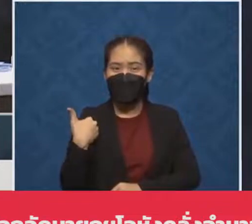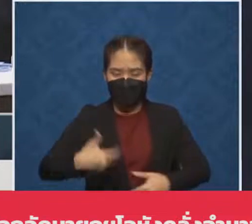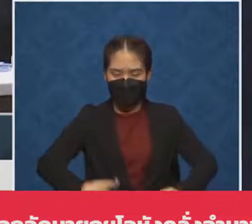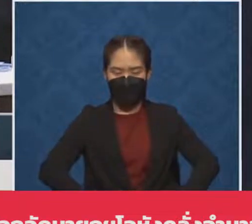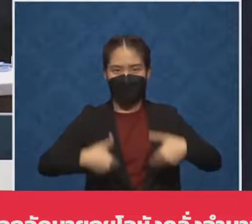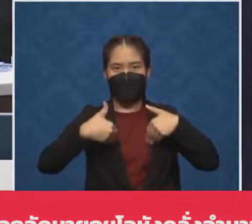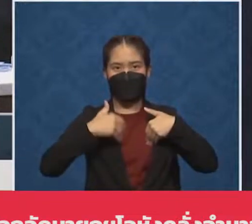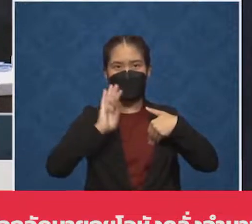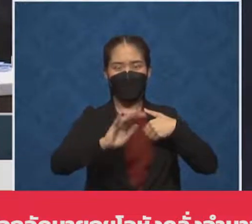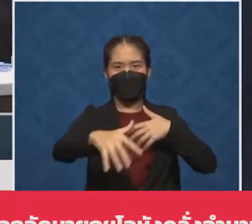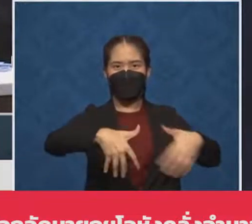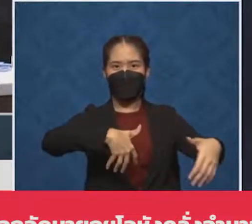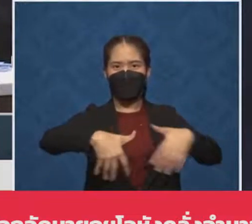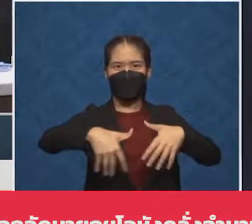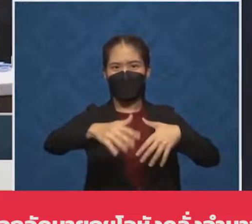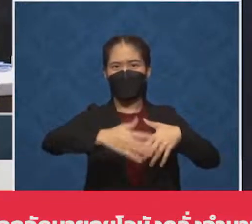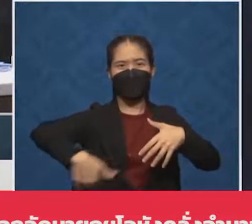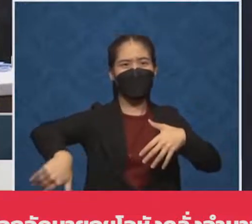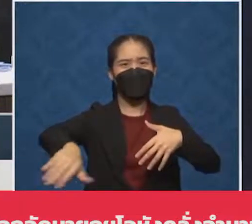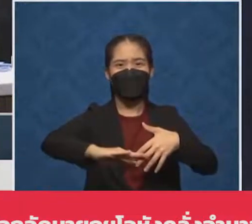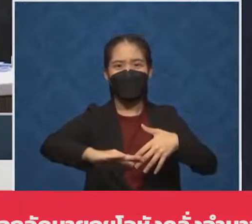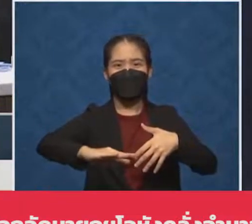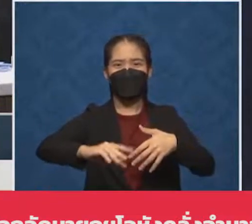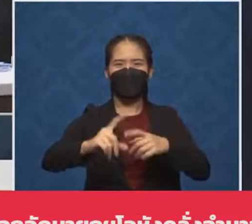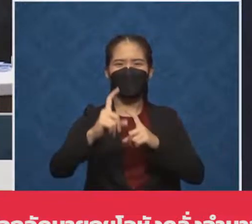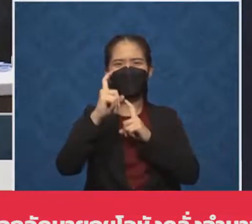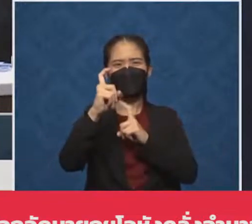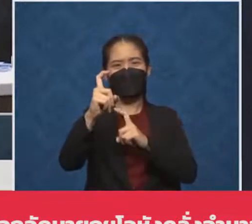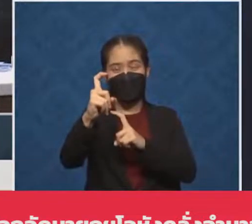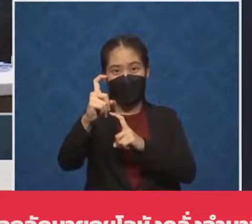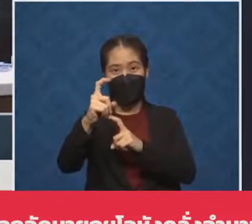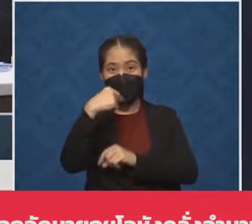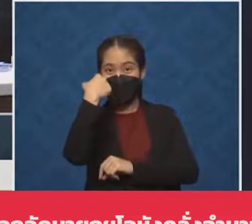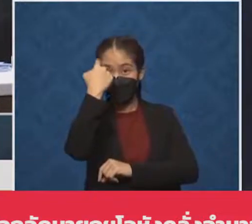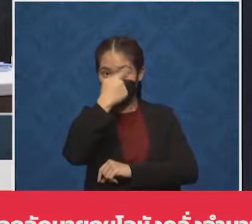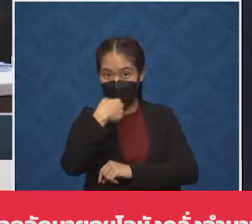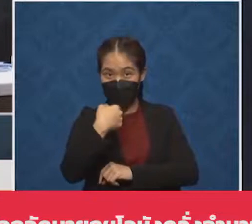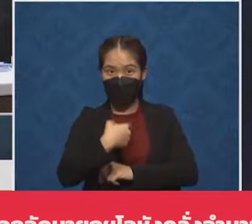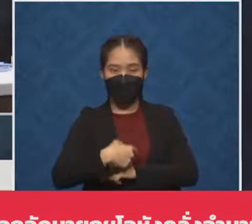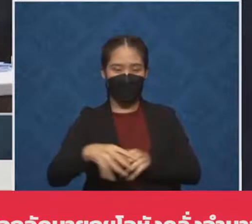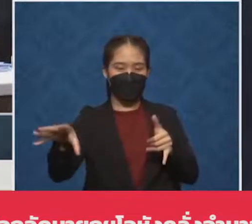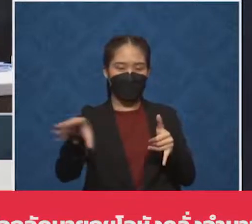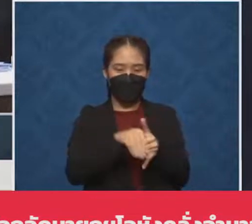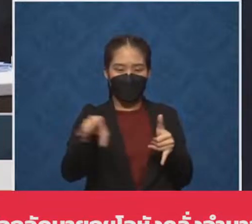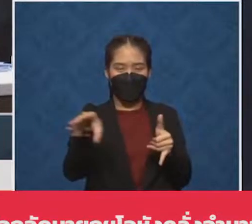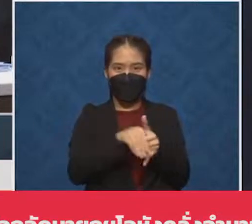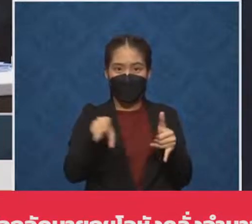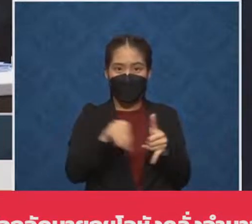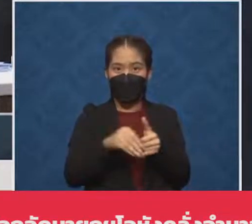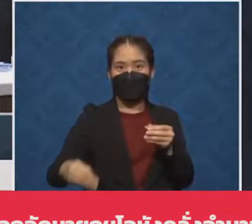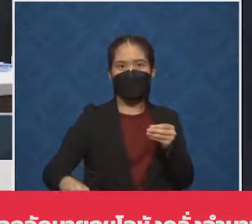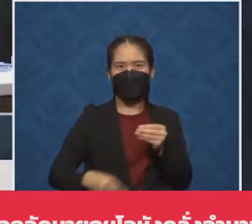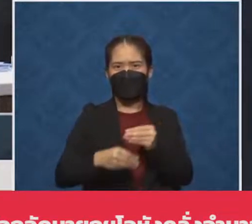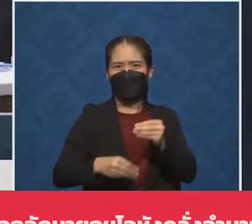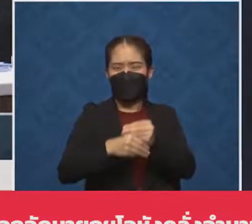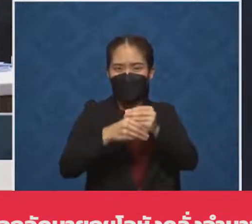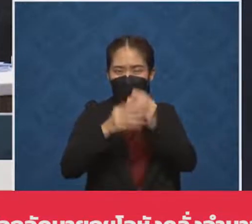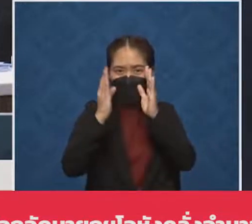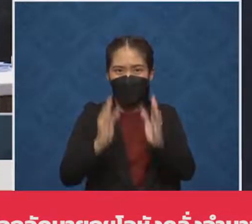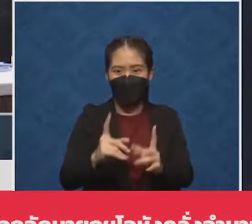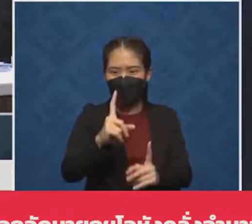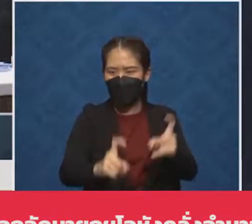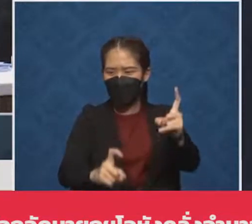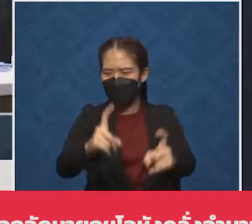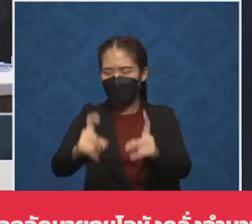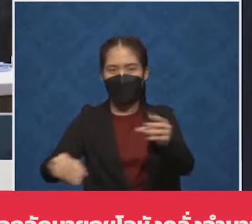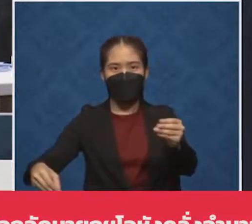รู้และความสามารถจัดการปัญหาบริหารงานด้วยปากพบมีการแก้ปัญหาผ่านคำแถลงที่ตำหนิประชาชนผู้นำไทย